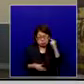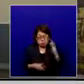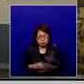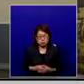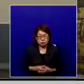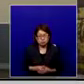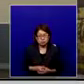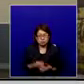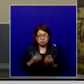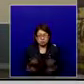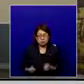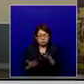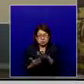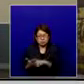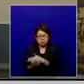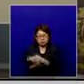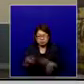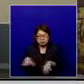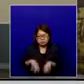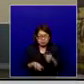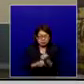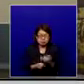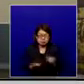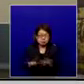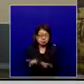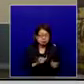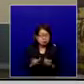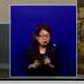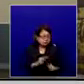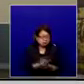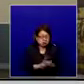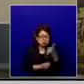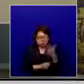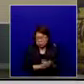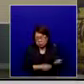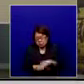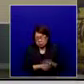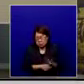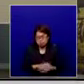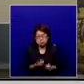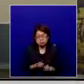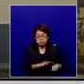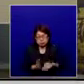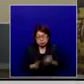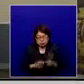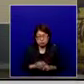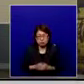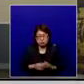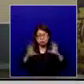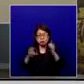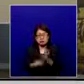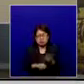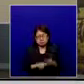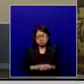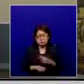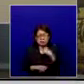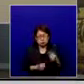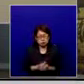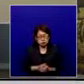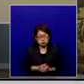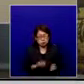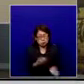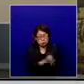วันนี้มาตรการที่ล้มเหลวทั้งหมดเนี่ยเป็นมาตรการที่รัฐบาลทำล้มเหลวเจ๊งอุ้มเจ้าสั